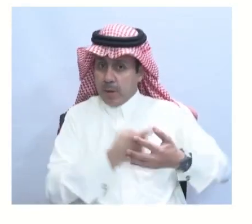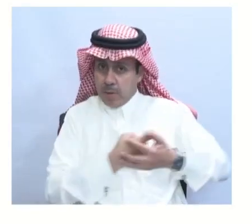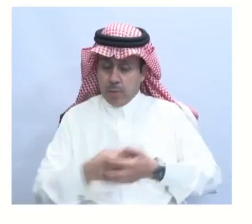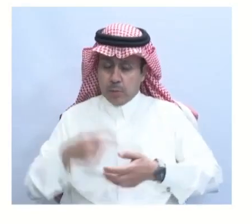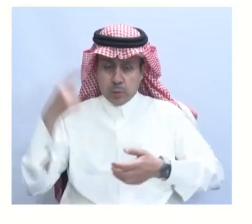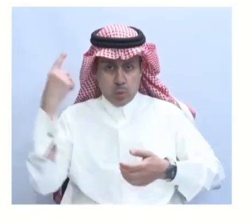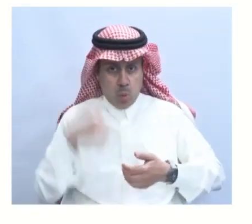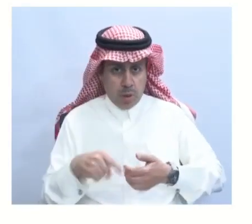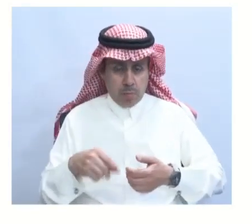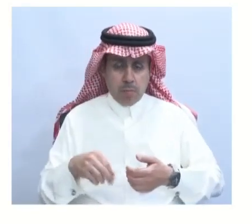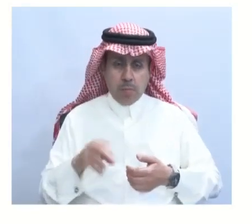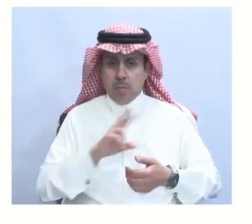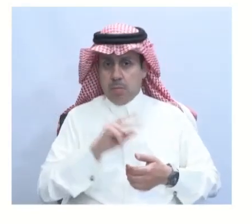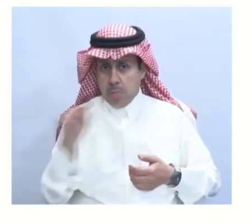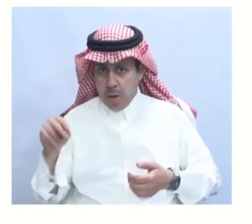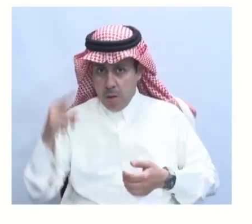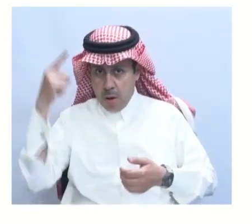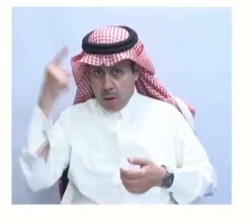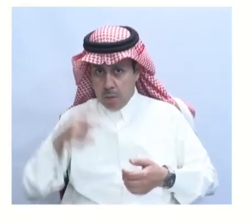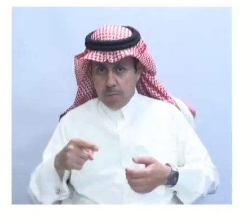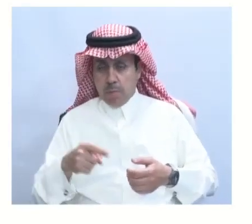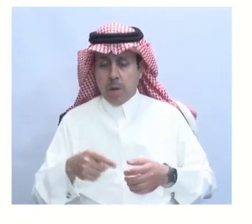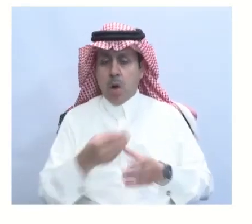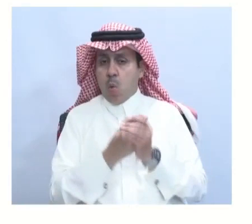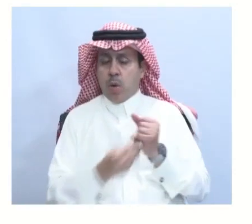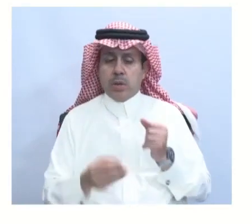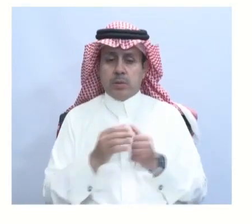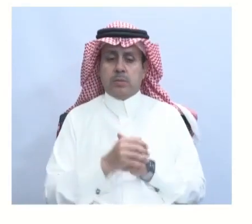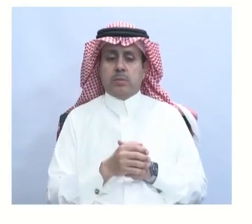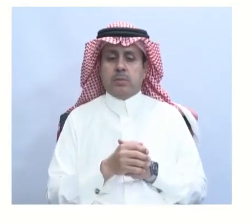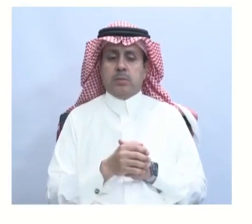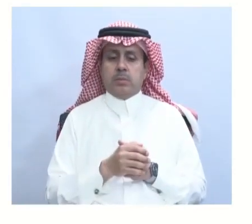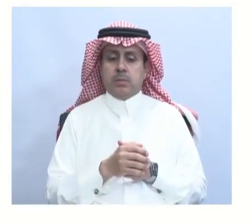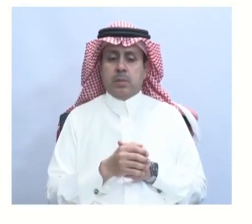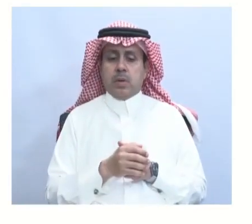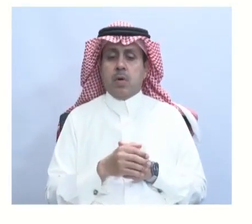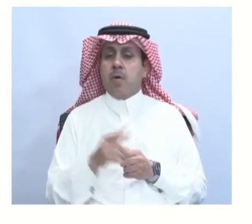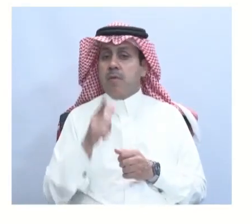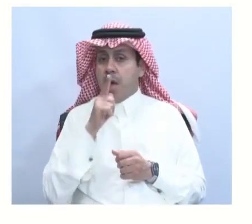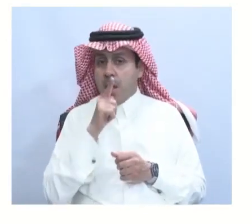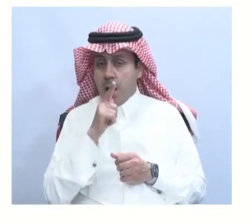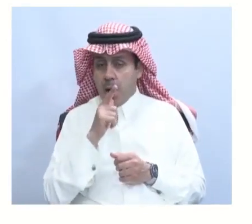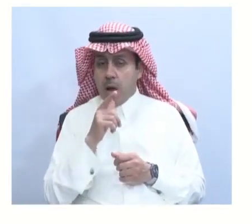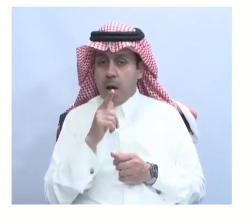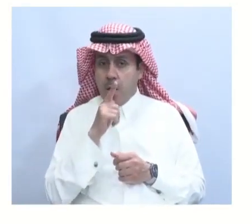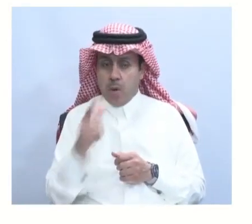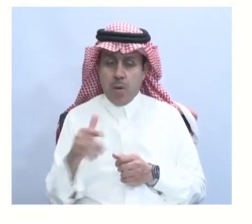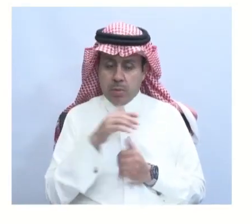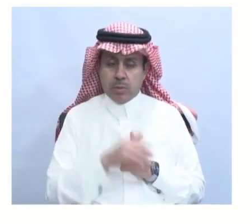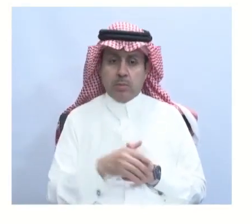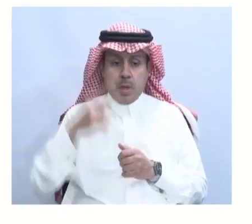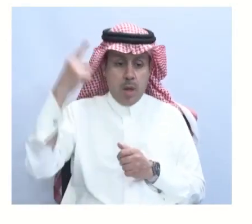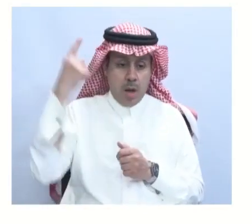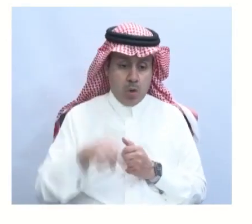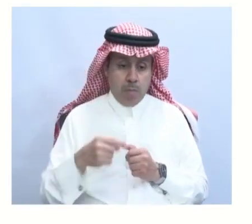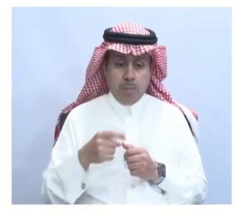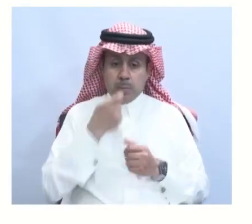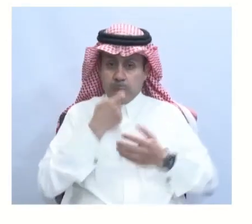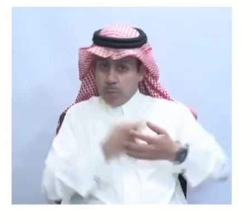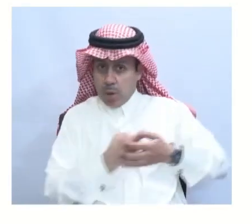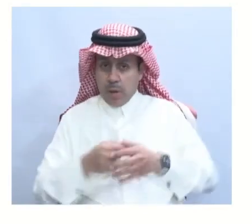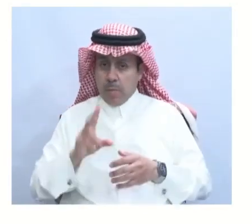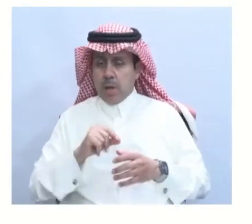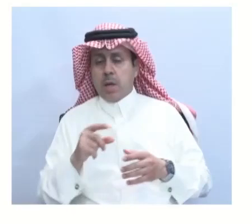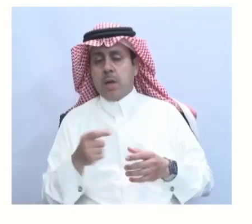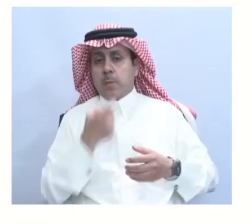تحرم ما يحرم من الولاده وفي لفظ مسلم يحرم من الرضاعه ما يحرم من